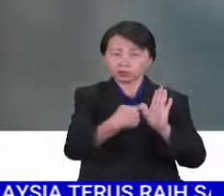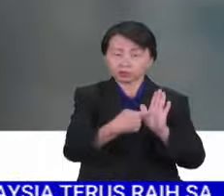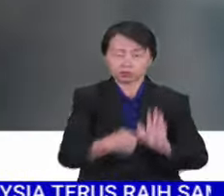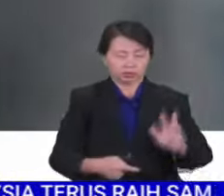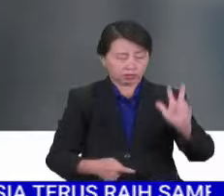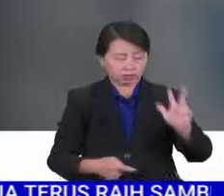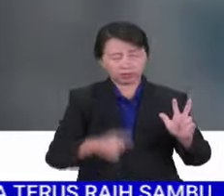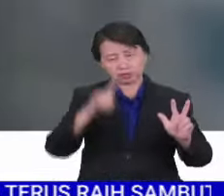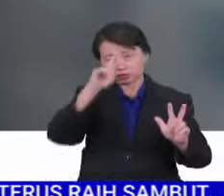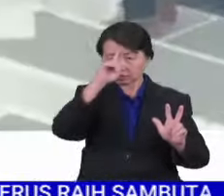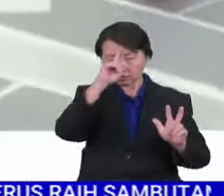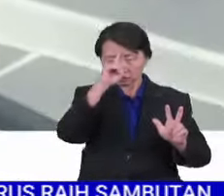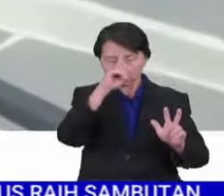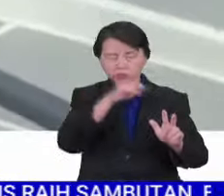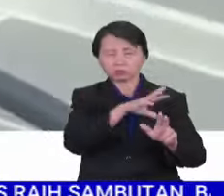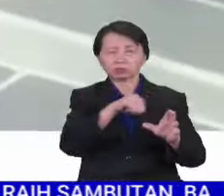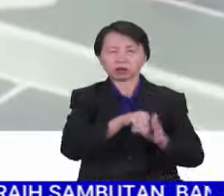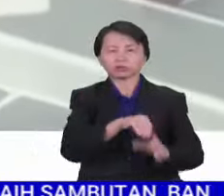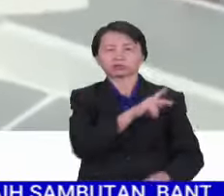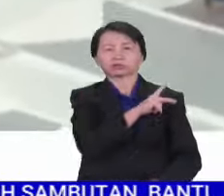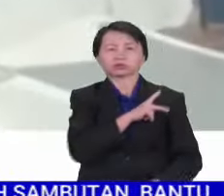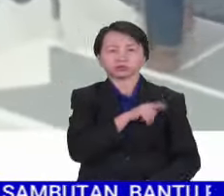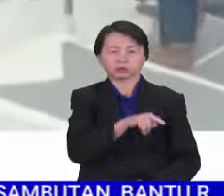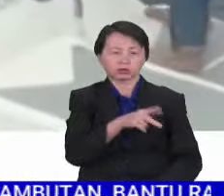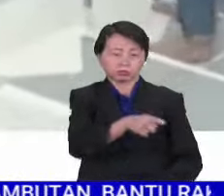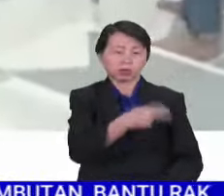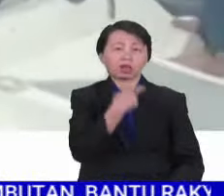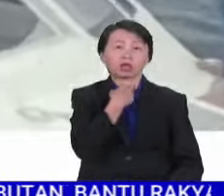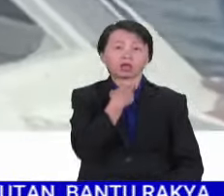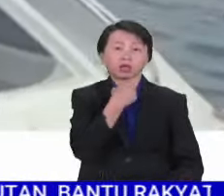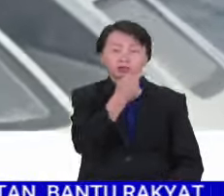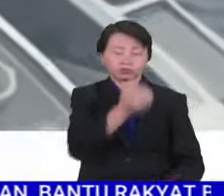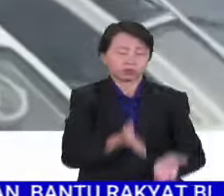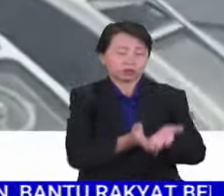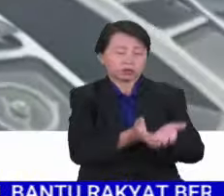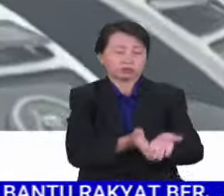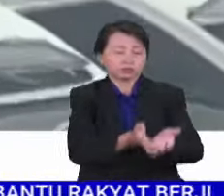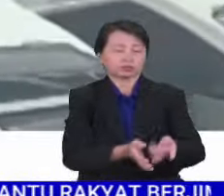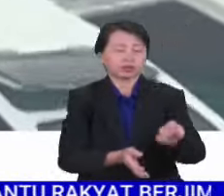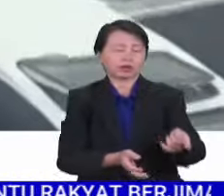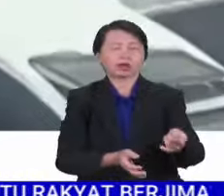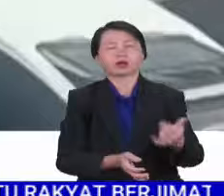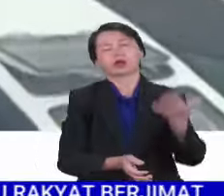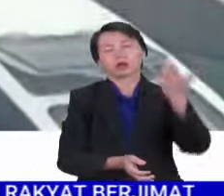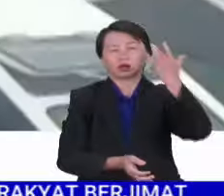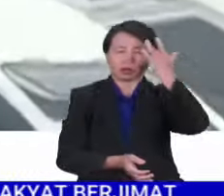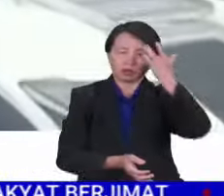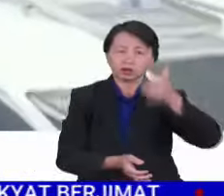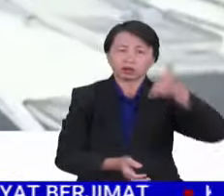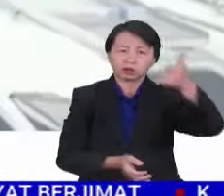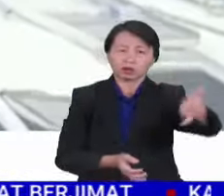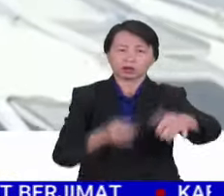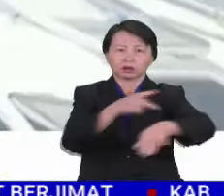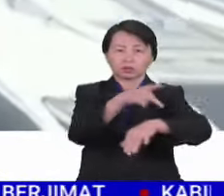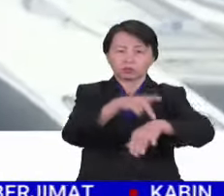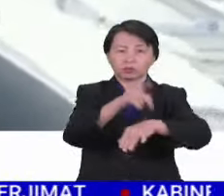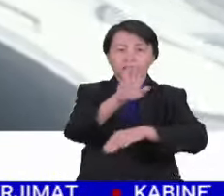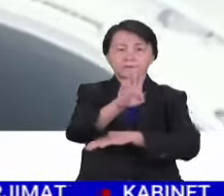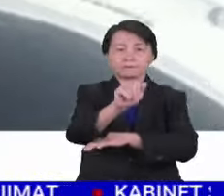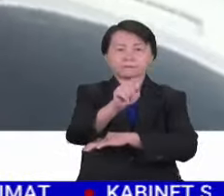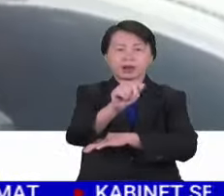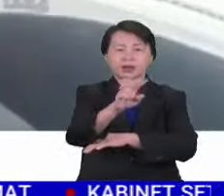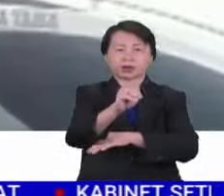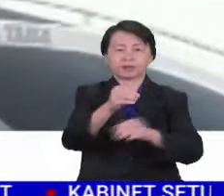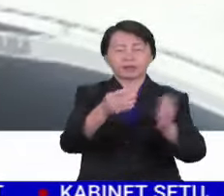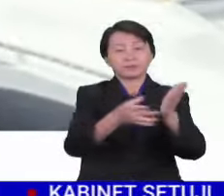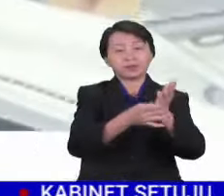3 warga India termasuk kapten kapal. Mereka terkandas akibat bot berkenaan yang dalam perjalanan ke Pulau Batam kehabisan minyak.